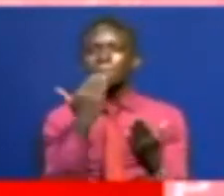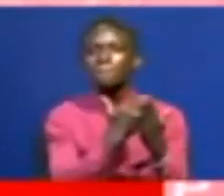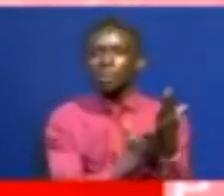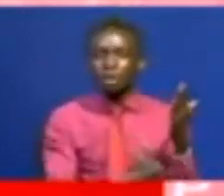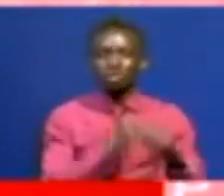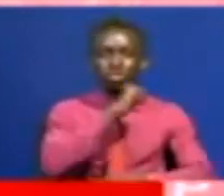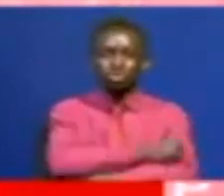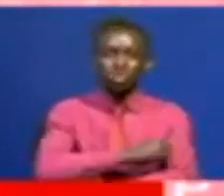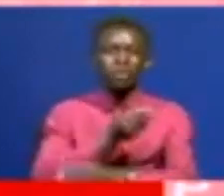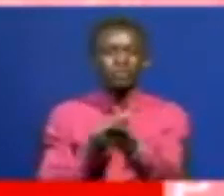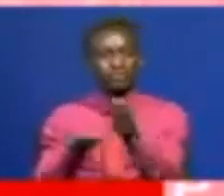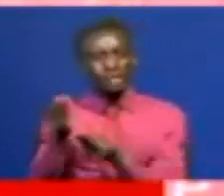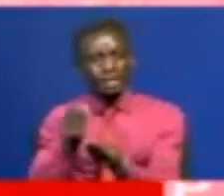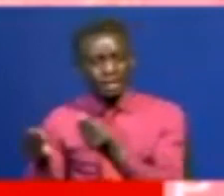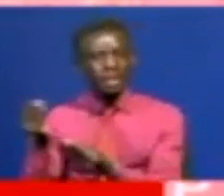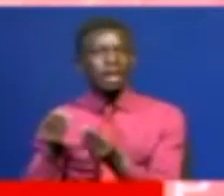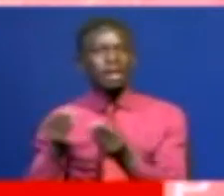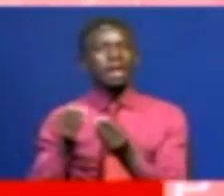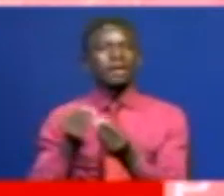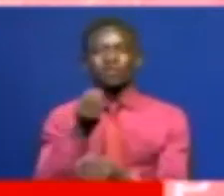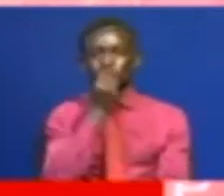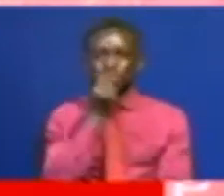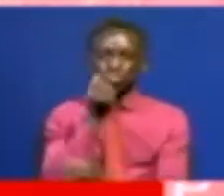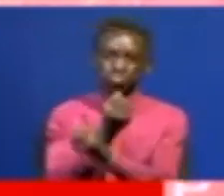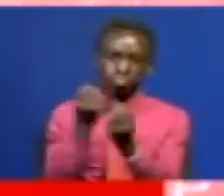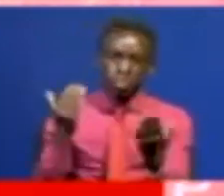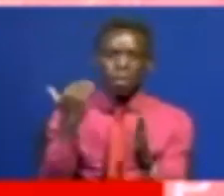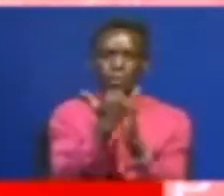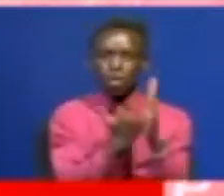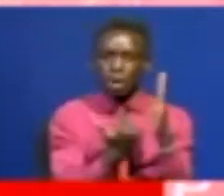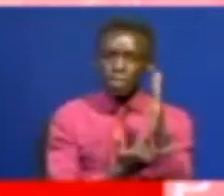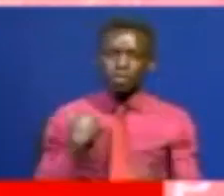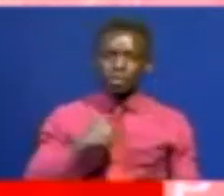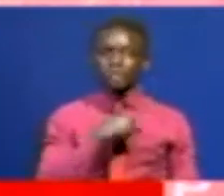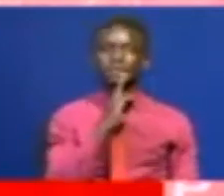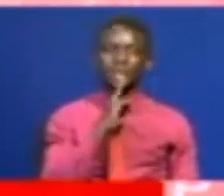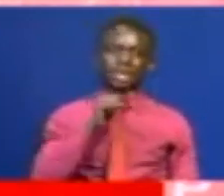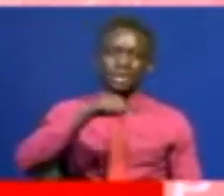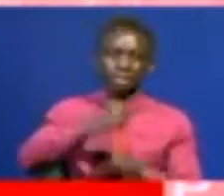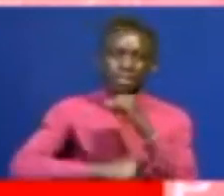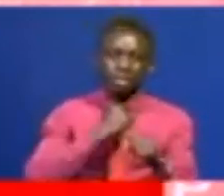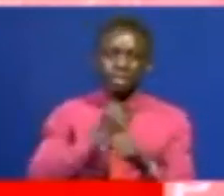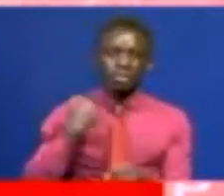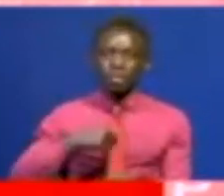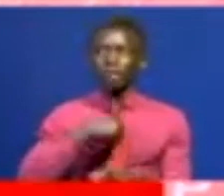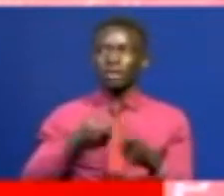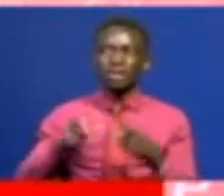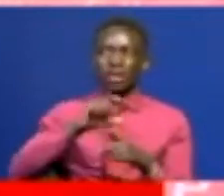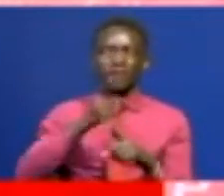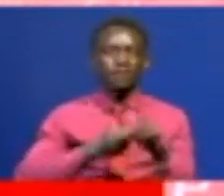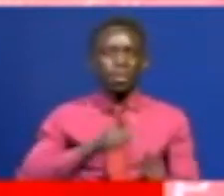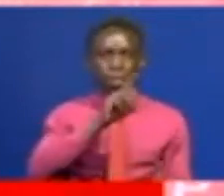feeding program ambayo mwaka huu tumeongeza kutoka wanafunzi kidogo zaidi ya milioni